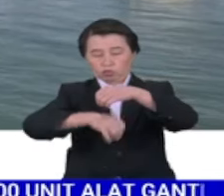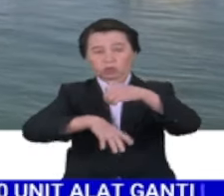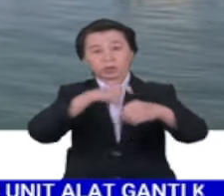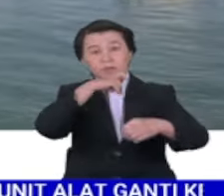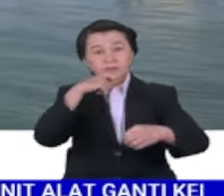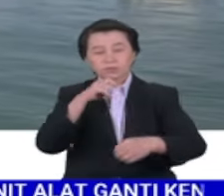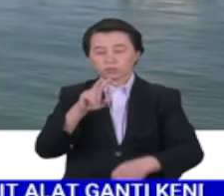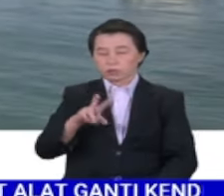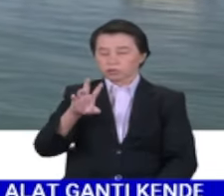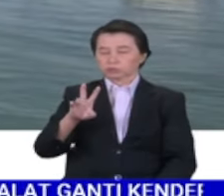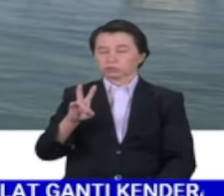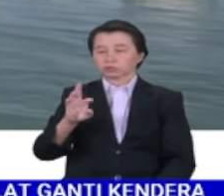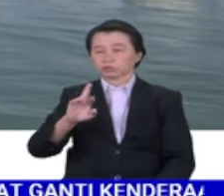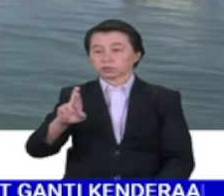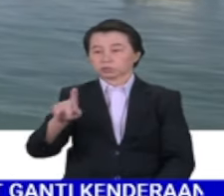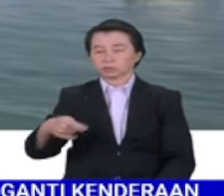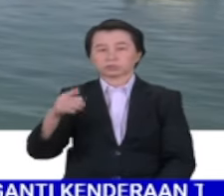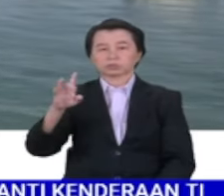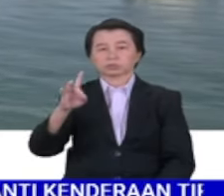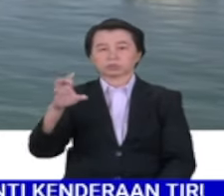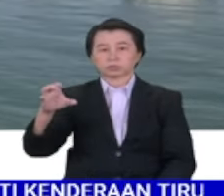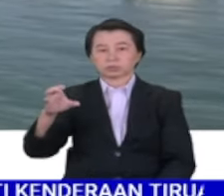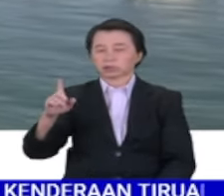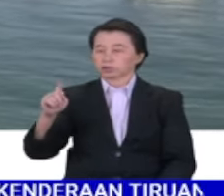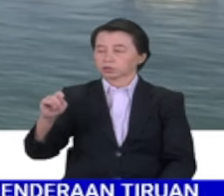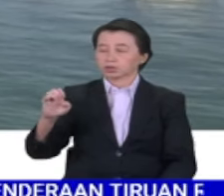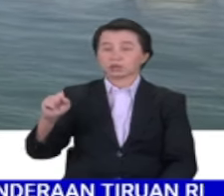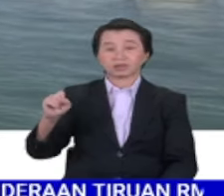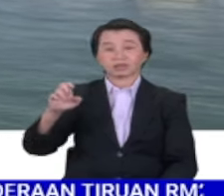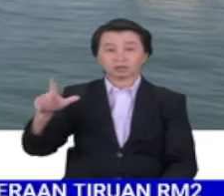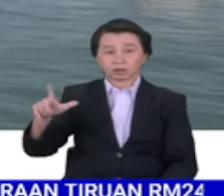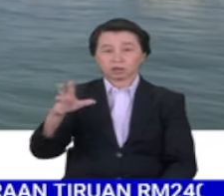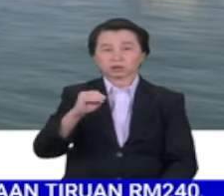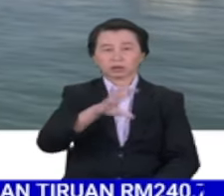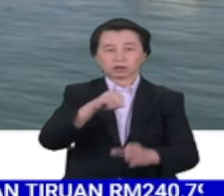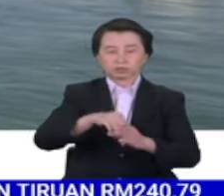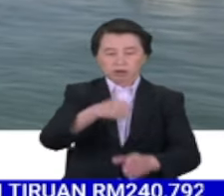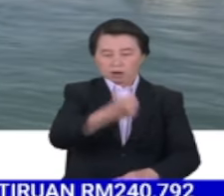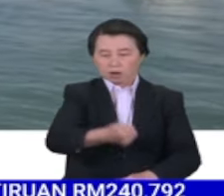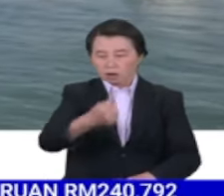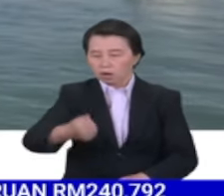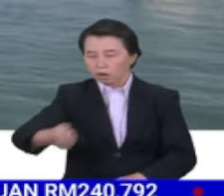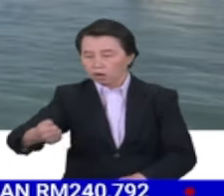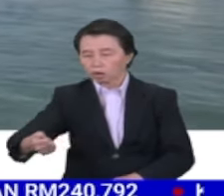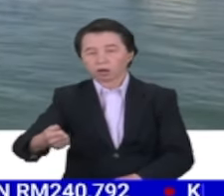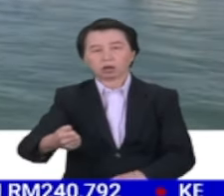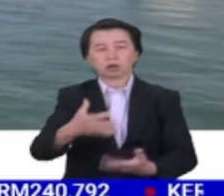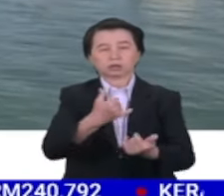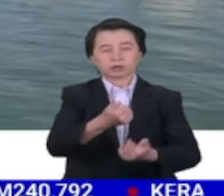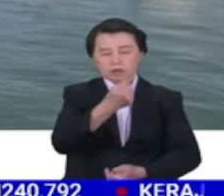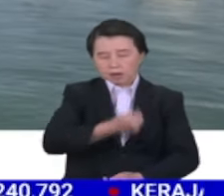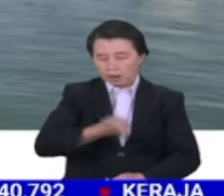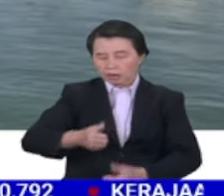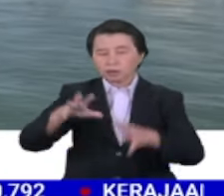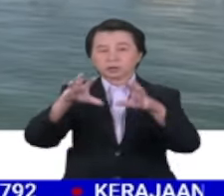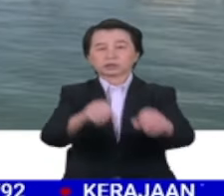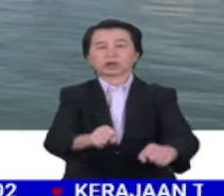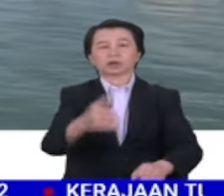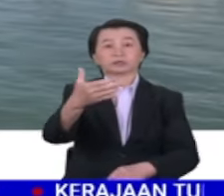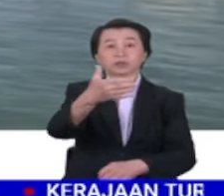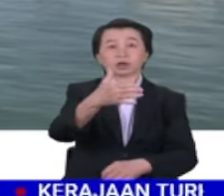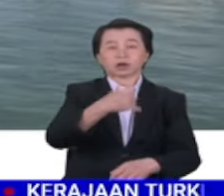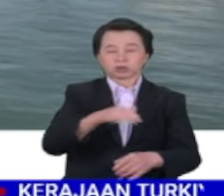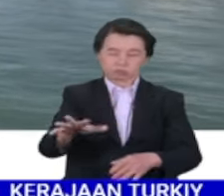dan 27.800 liter diesel juga termasuk peralatan navigasi Serta peralatan menangkap ikan